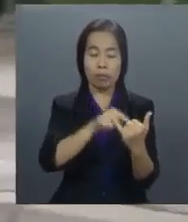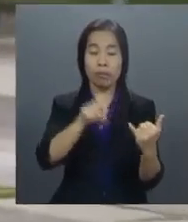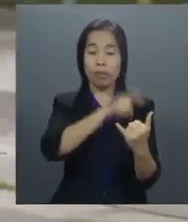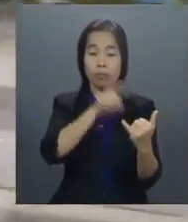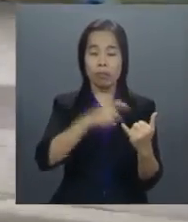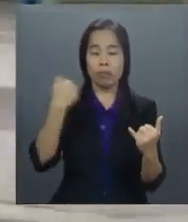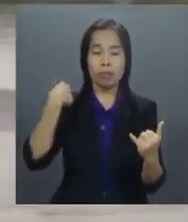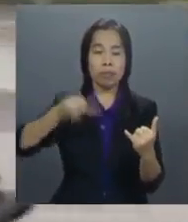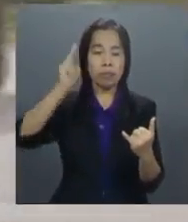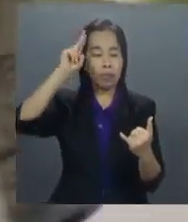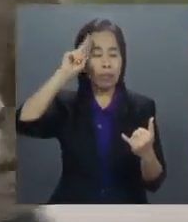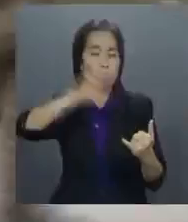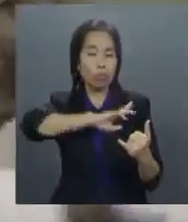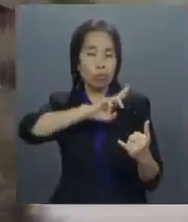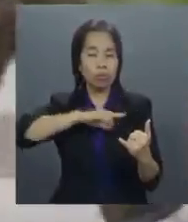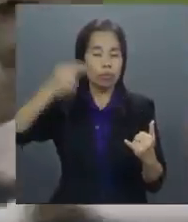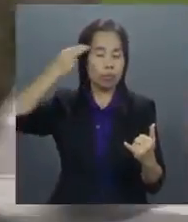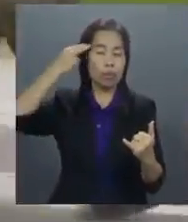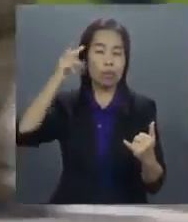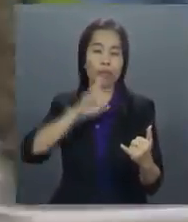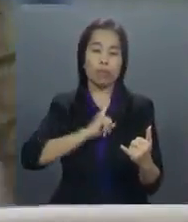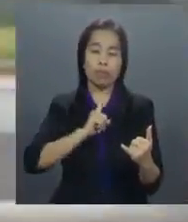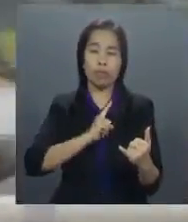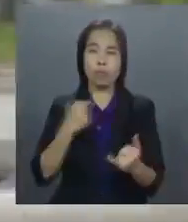นปลิดชีพตัวเองและน่าจะก่อเหตุเพียงลำพัง